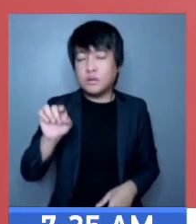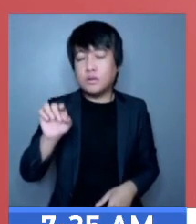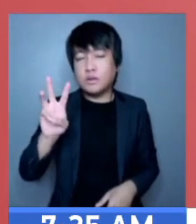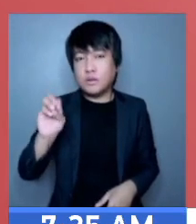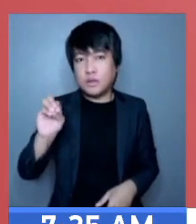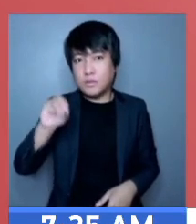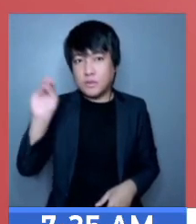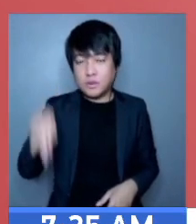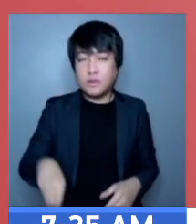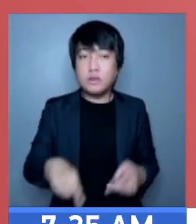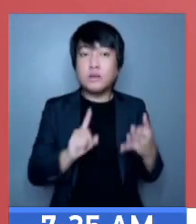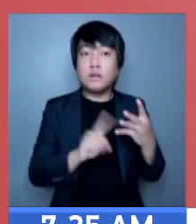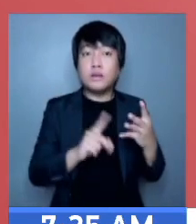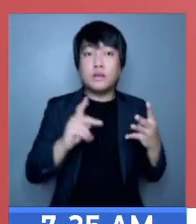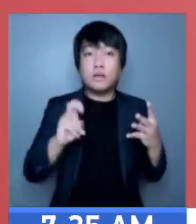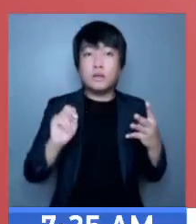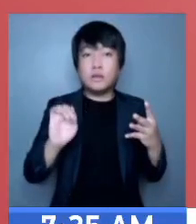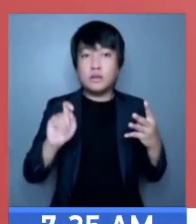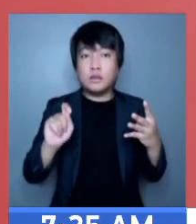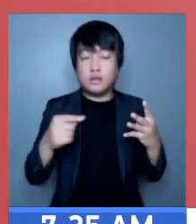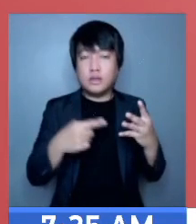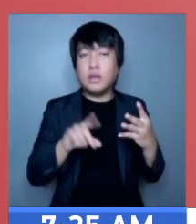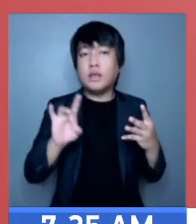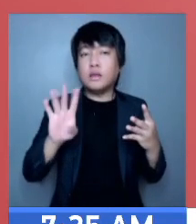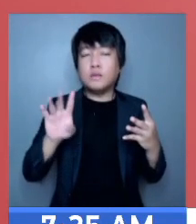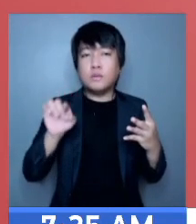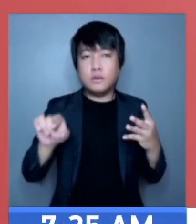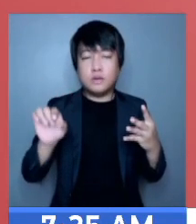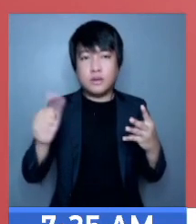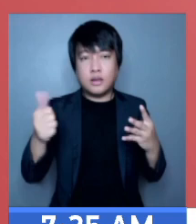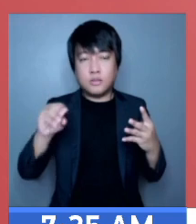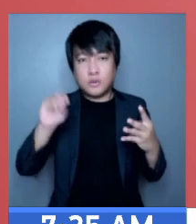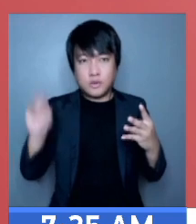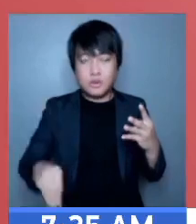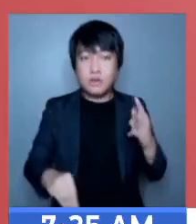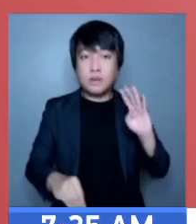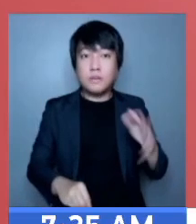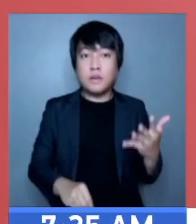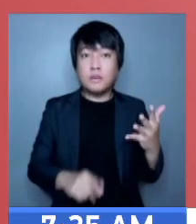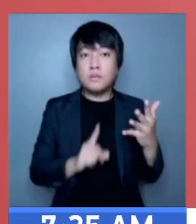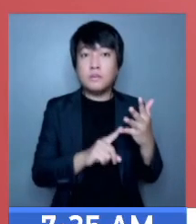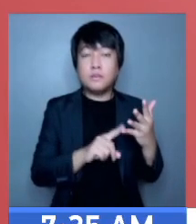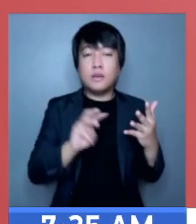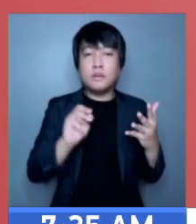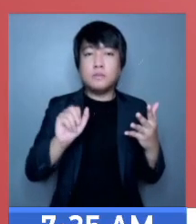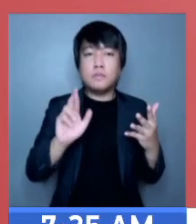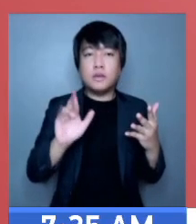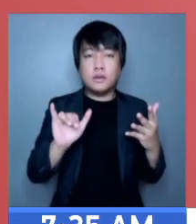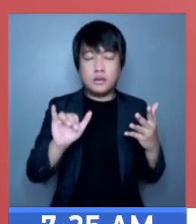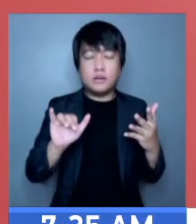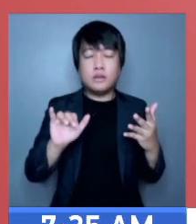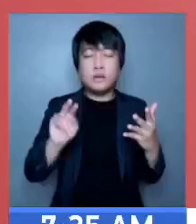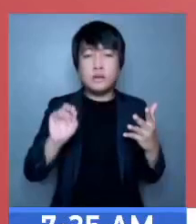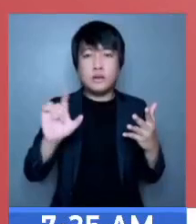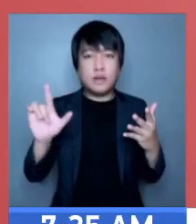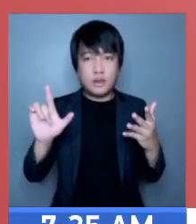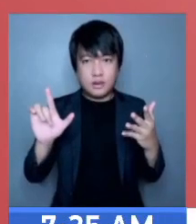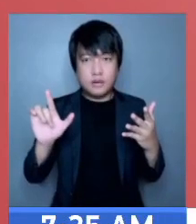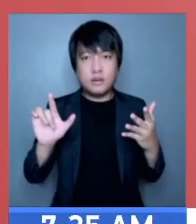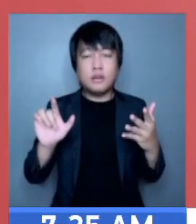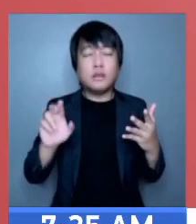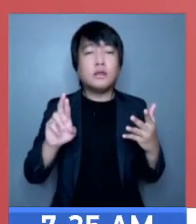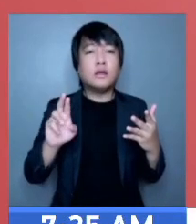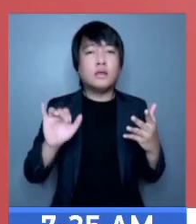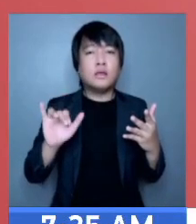may 84.10% rating. Number five naman, sina Marinel Charis Baisa at Janrea Cuyos mula